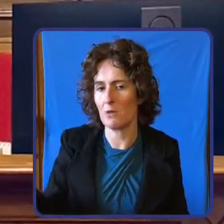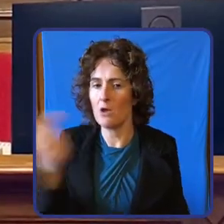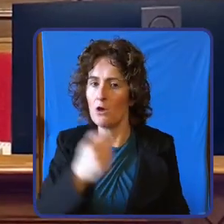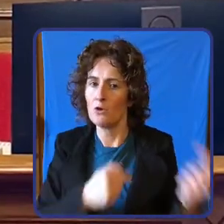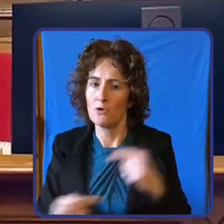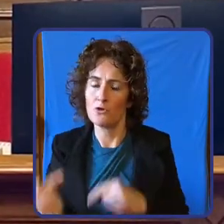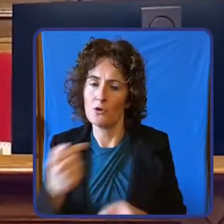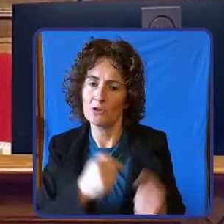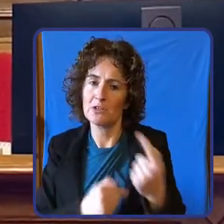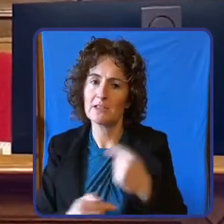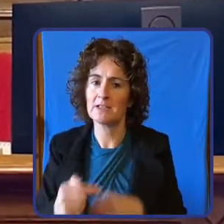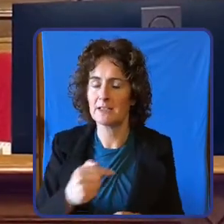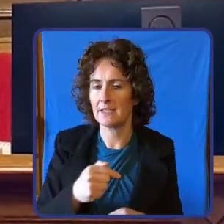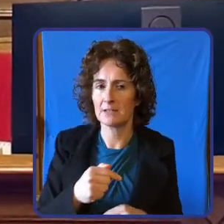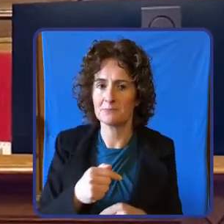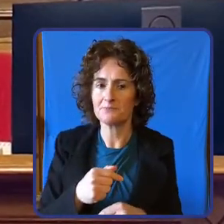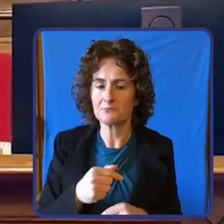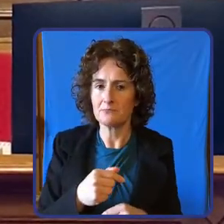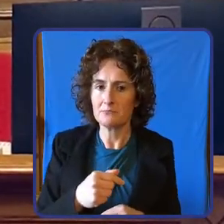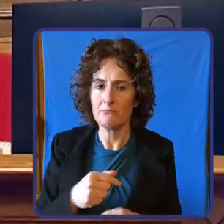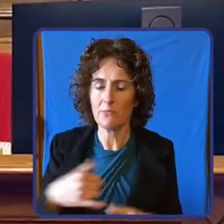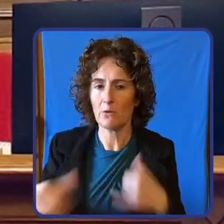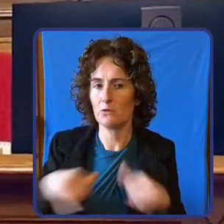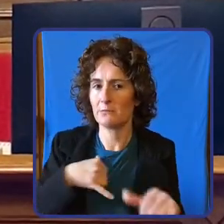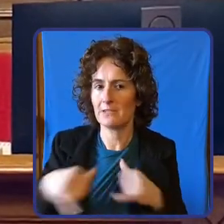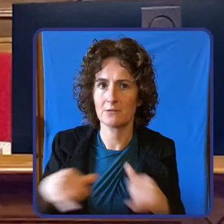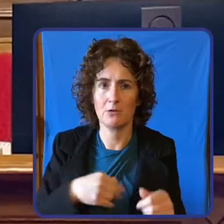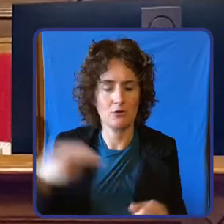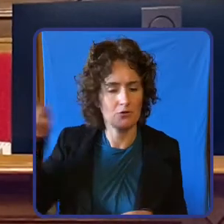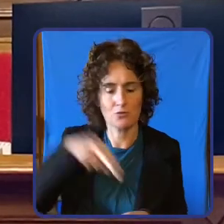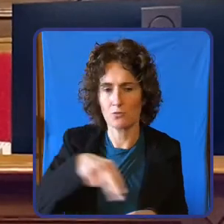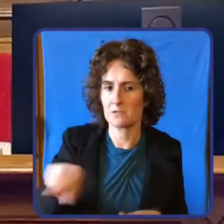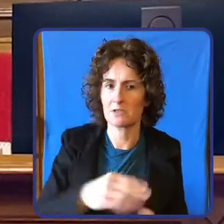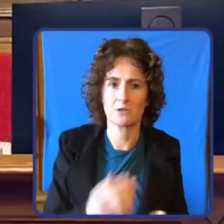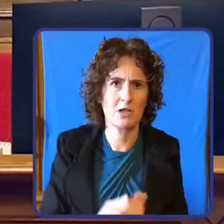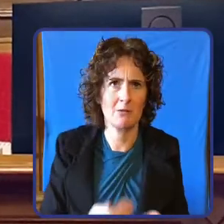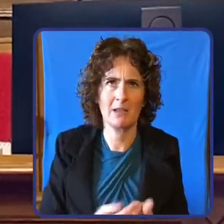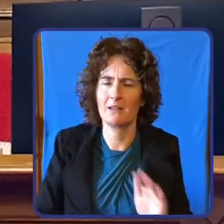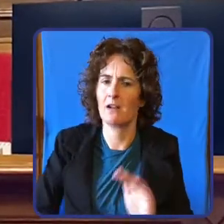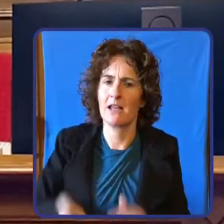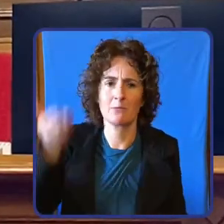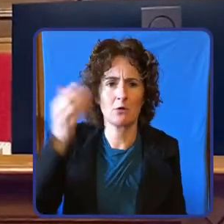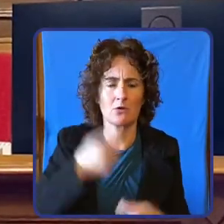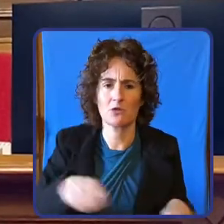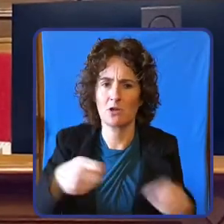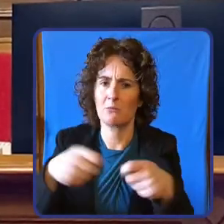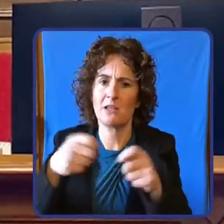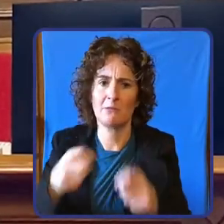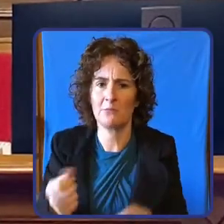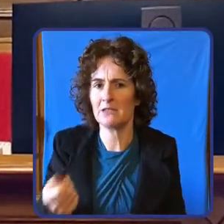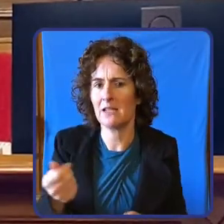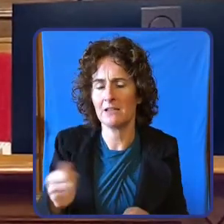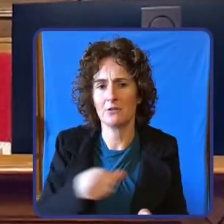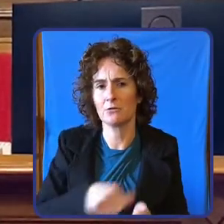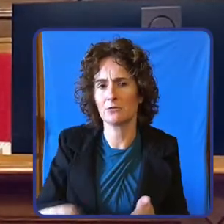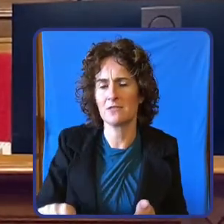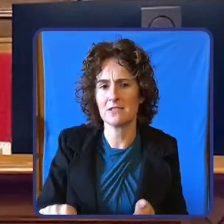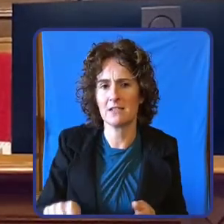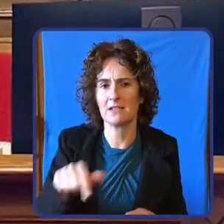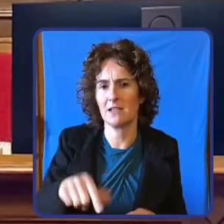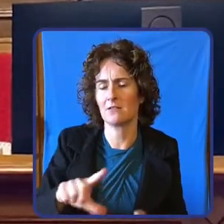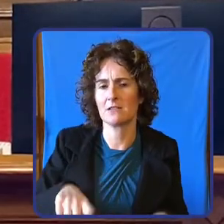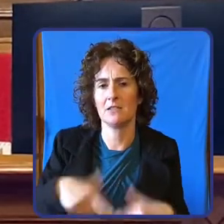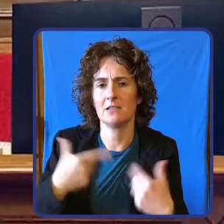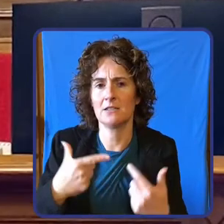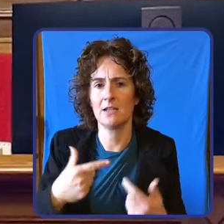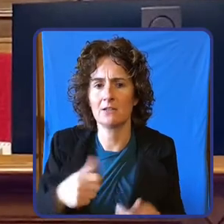épült volna meg, meg csúszda sem lenne a strandon. A legmagasabb építményre adót fizetnék az országban a vásárhelyiek. Az önkormányzat nem